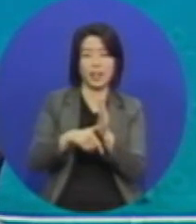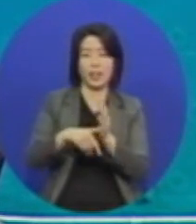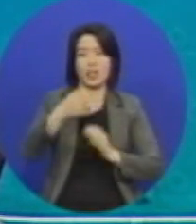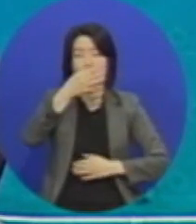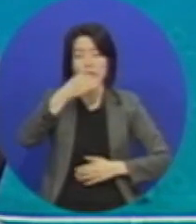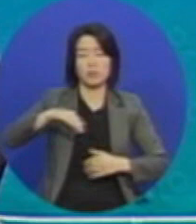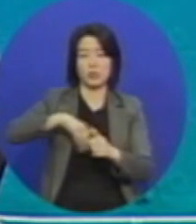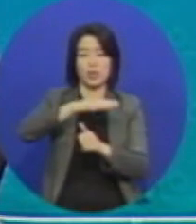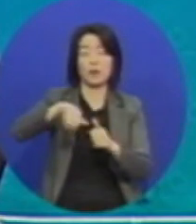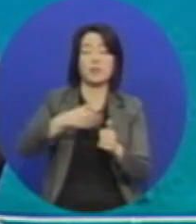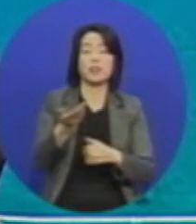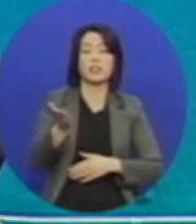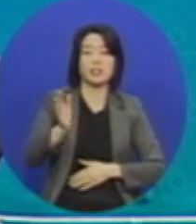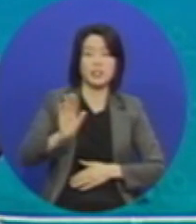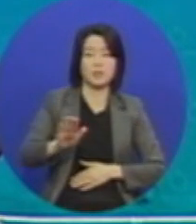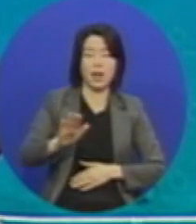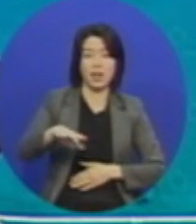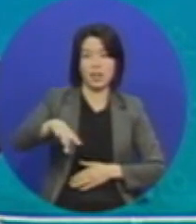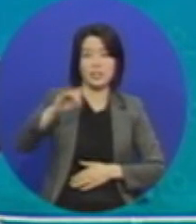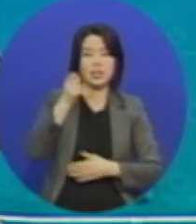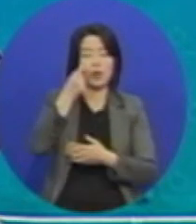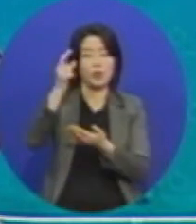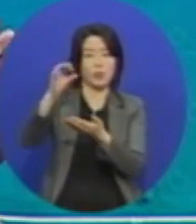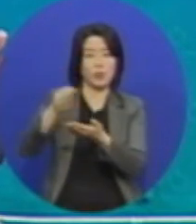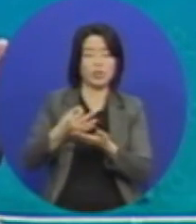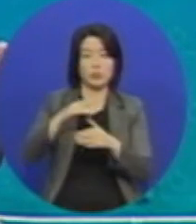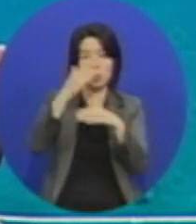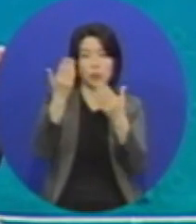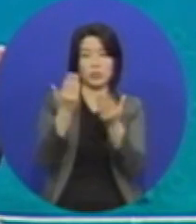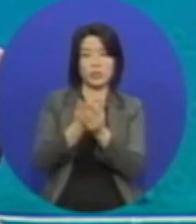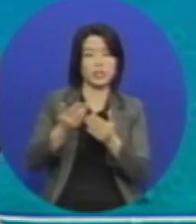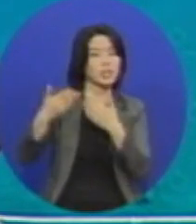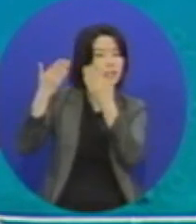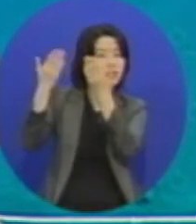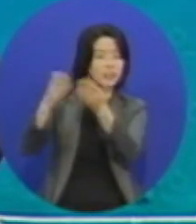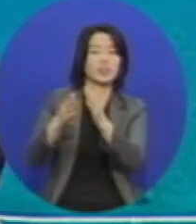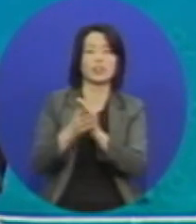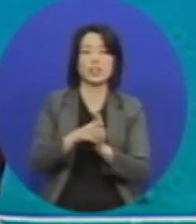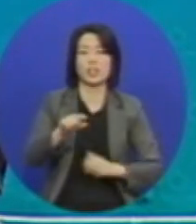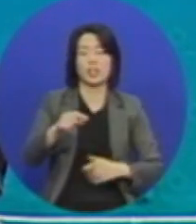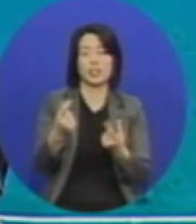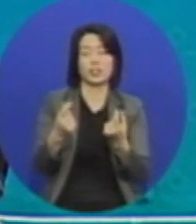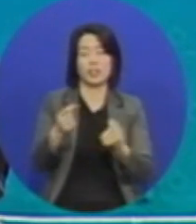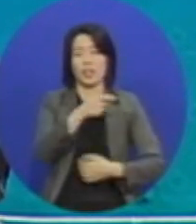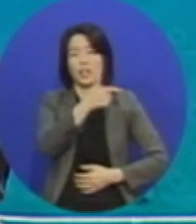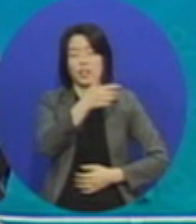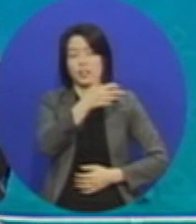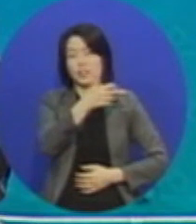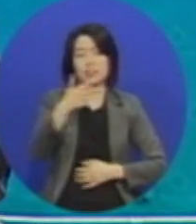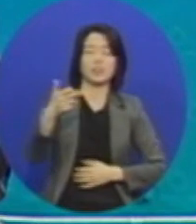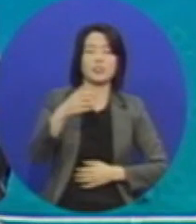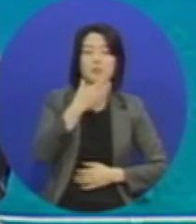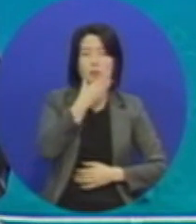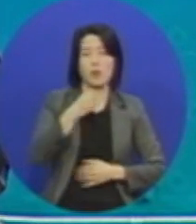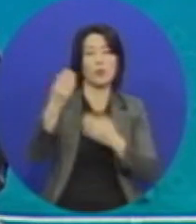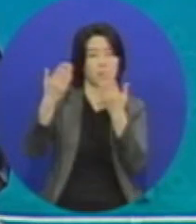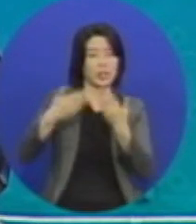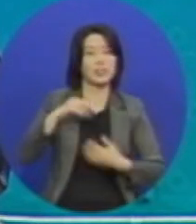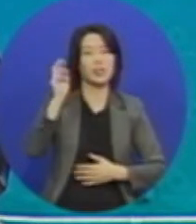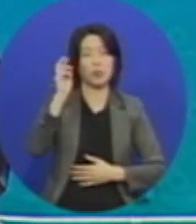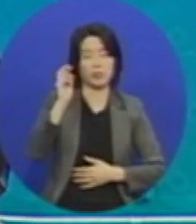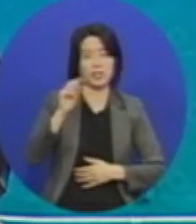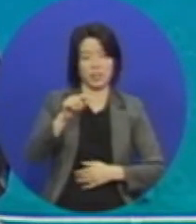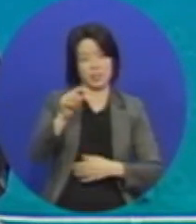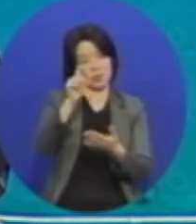힘든 용 편이었지만 첫 올 겁을 온 드니 드렸더니 이렇게 큰 복을 받는가 봅니다 그렇게